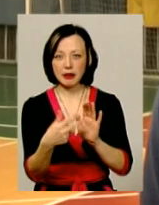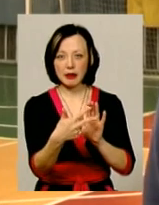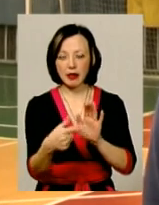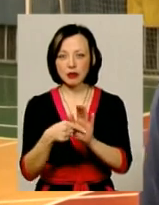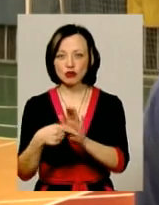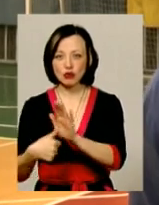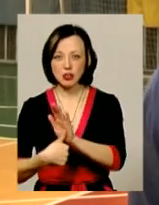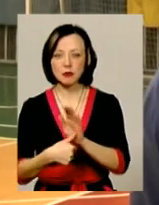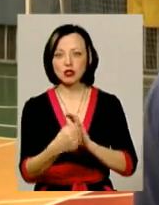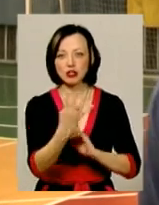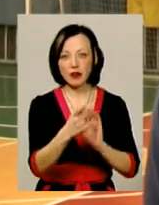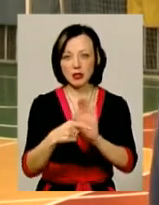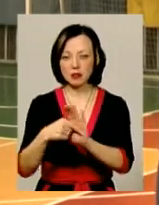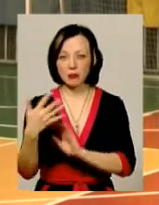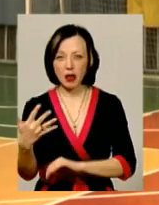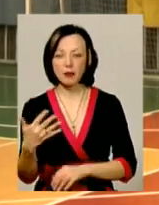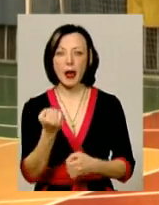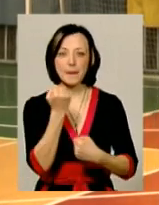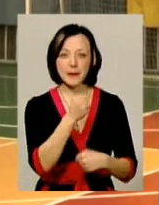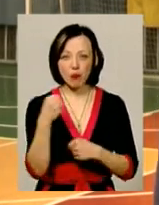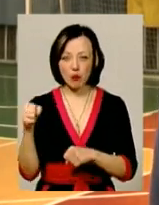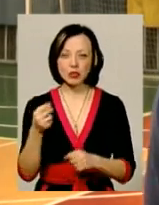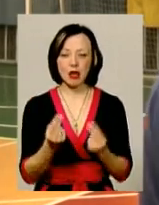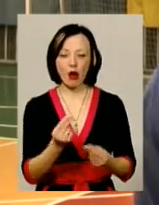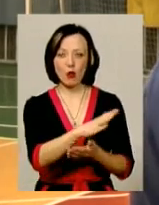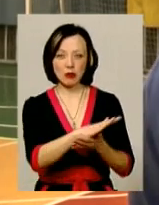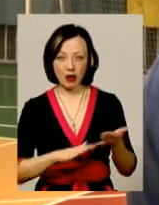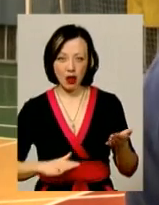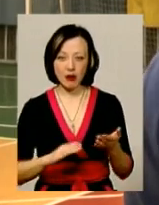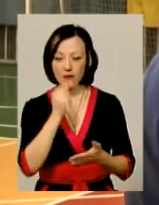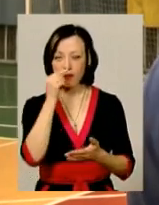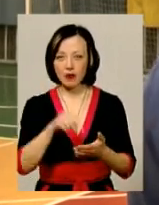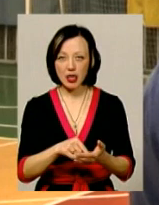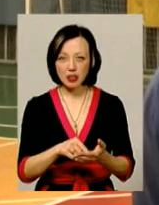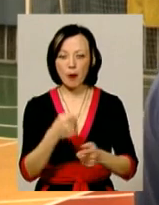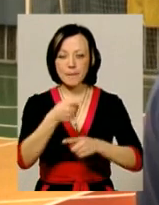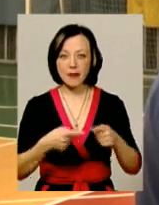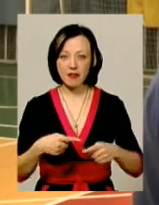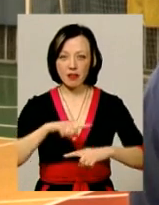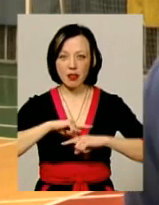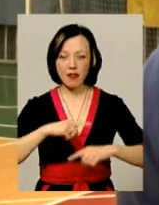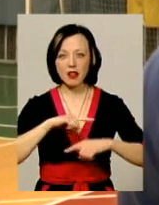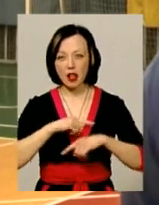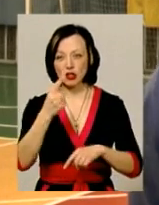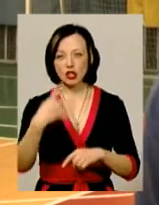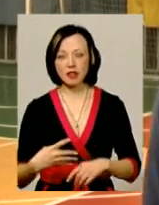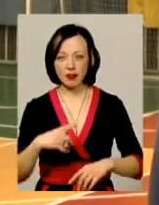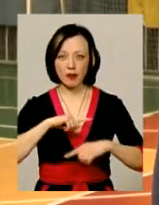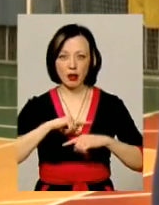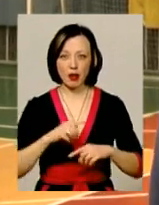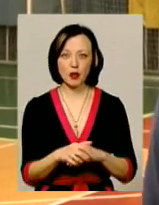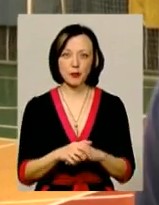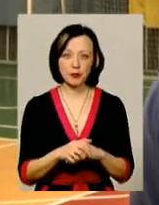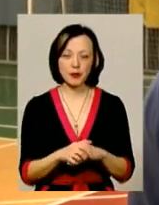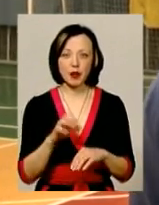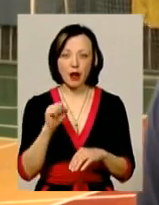з шостим і четверте з п'ятим. Переможці грають далі, вже вихід в полуфінали, фінали, четвертьфінали. Тобто,